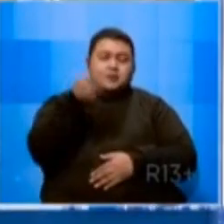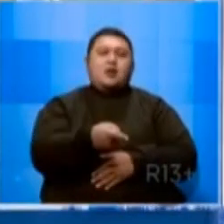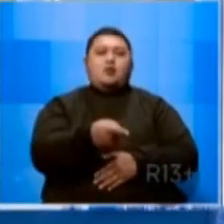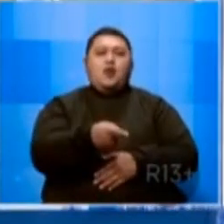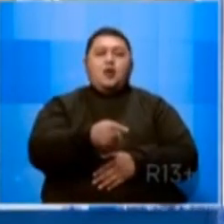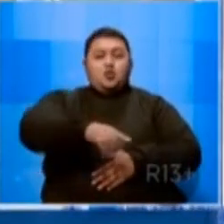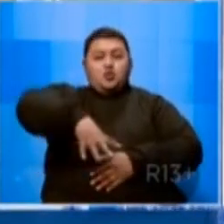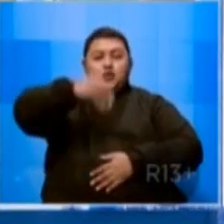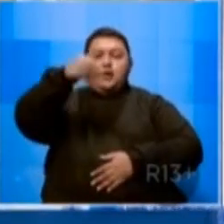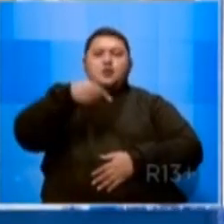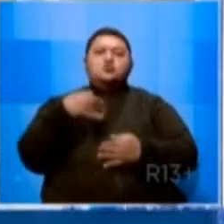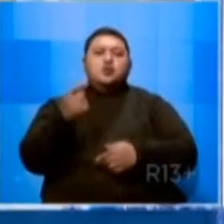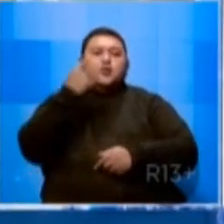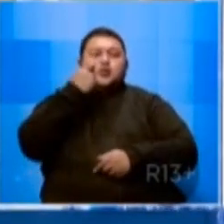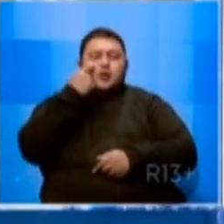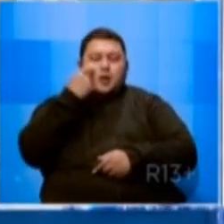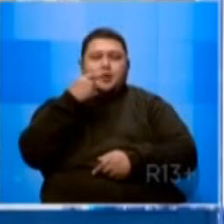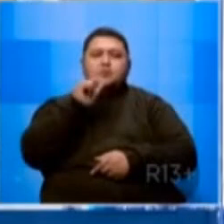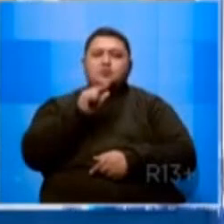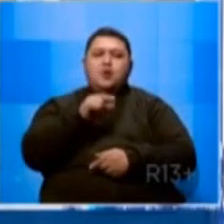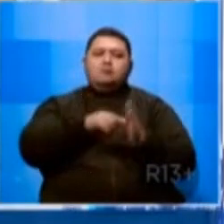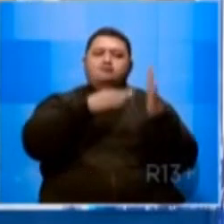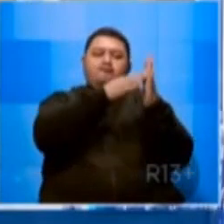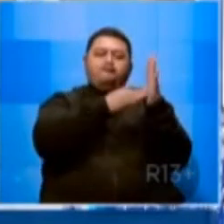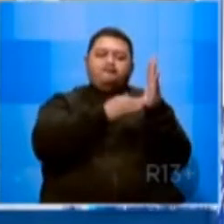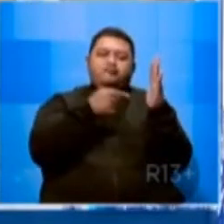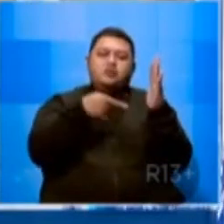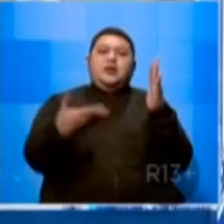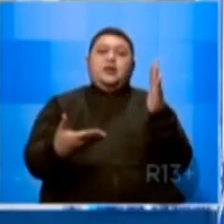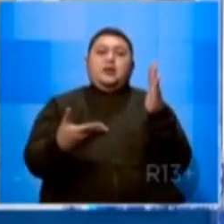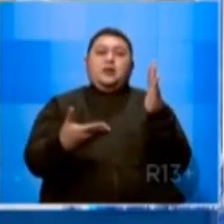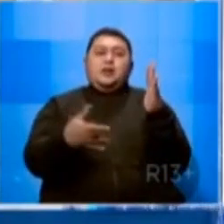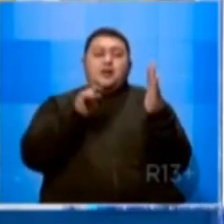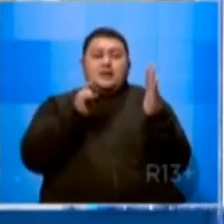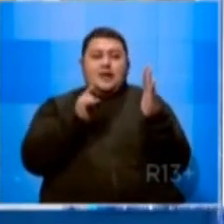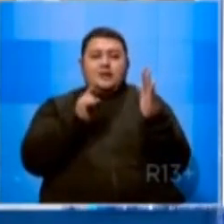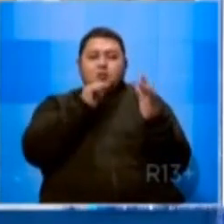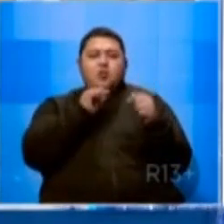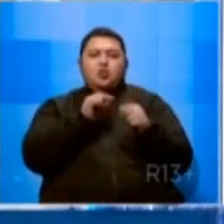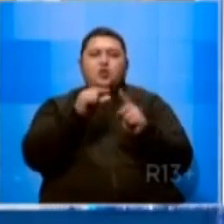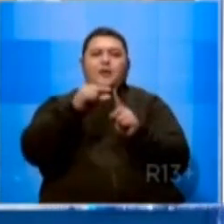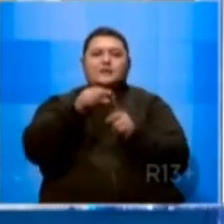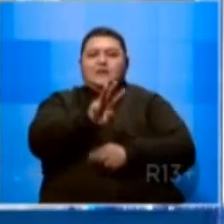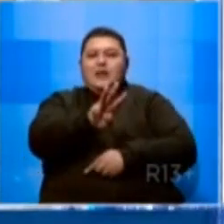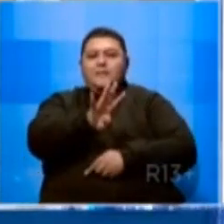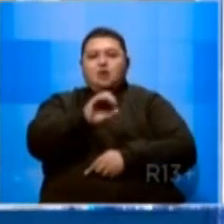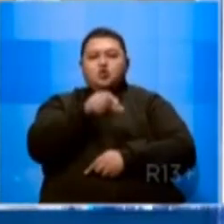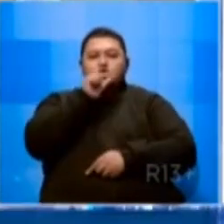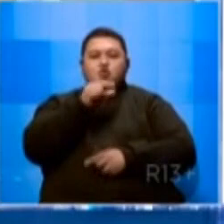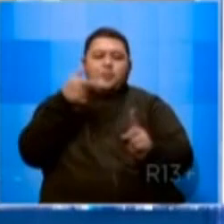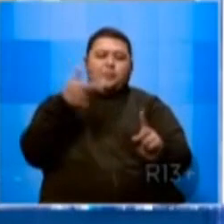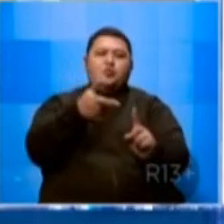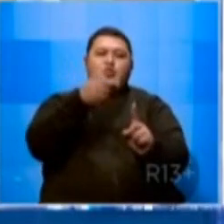sudah dibuktikan unsur-unsurnya oleh majelis hakim sehingga di dalam konstruksi pasal 340 pembunuhan